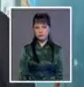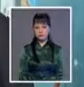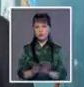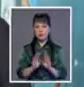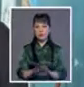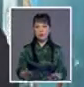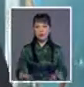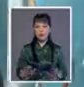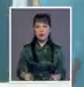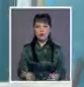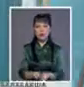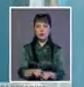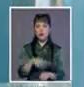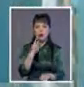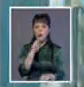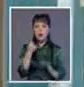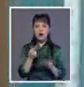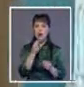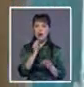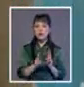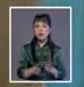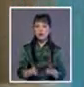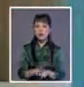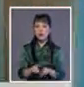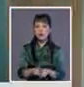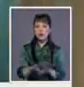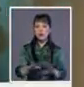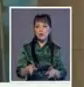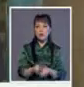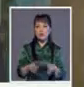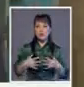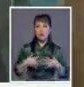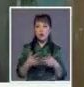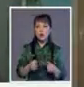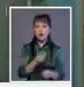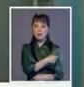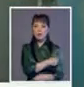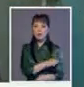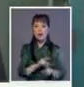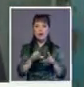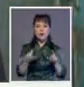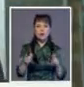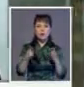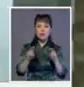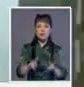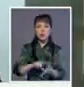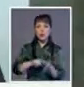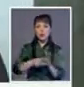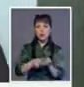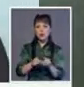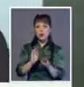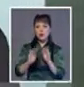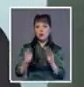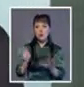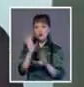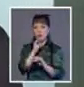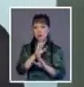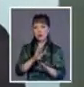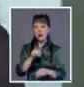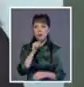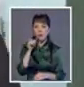Балабақшаның мына түсіне асхана, шаруашылық, сондай ақ балалардың денсаулығын қадағалайтын дәрігердің бөлмесі орналасуы тиіс болатын.